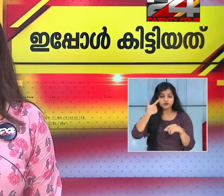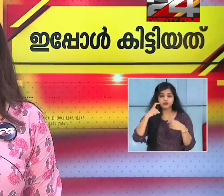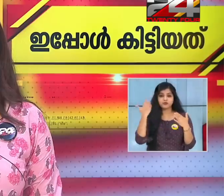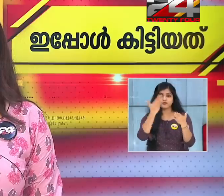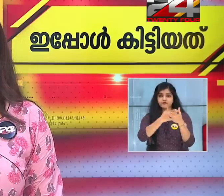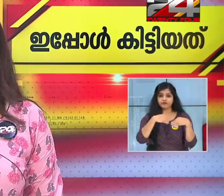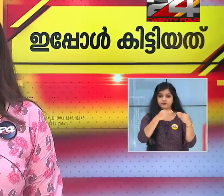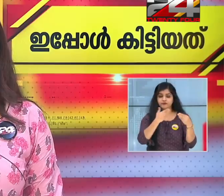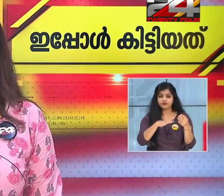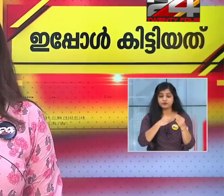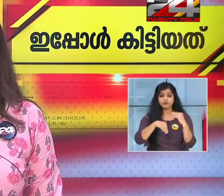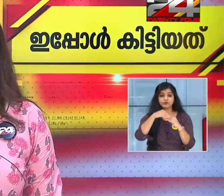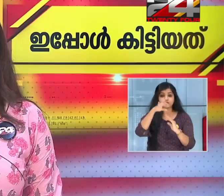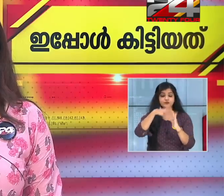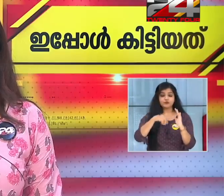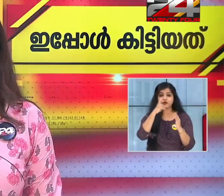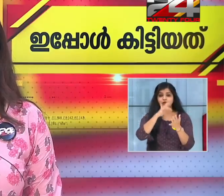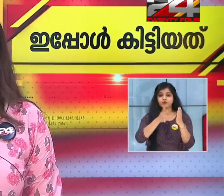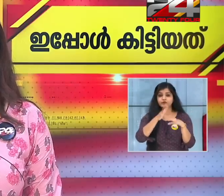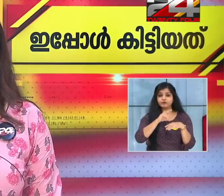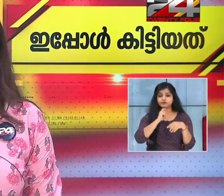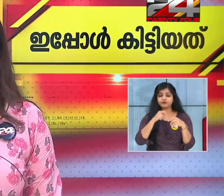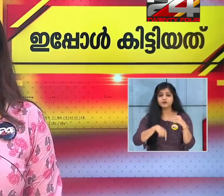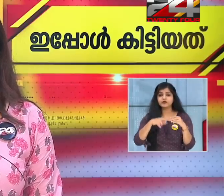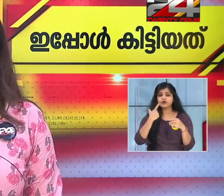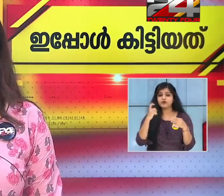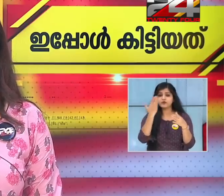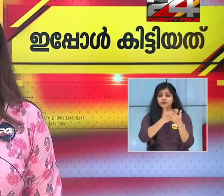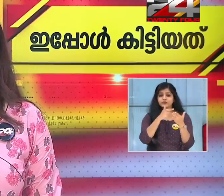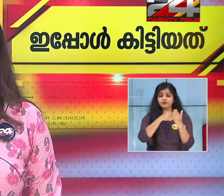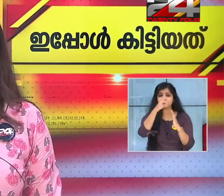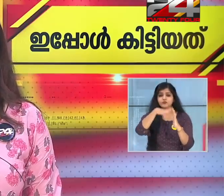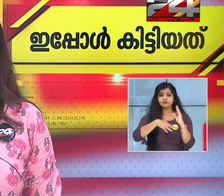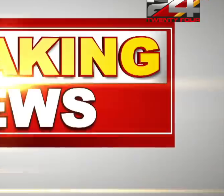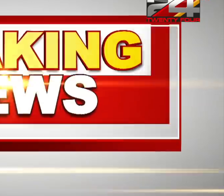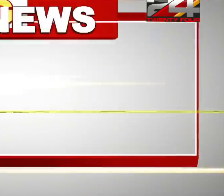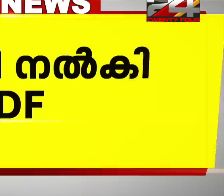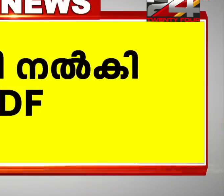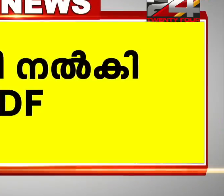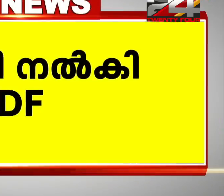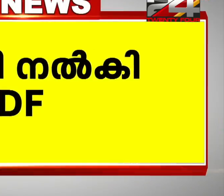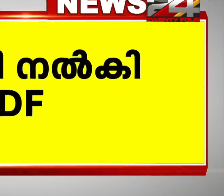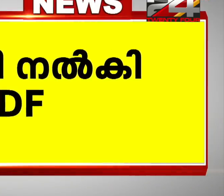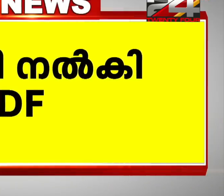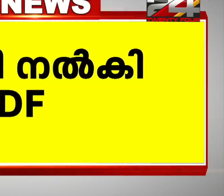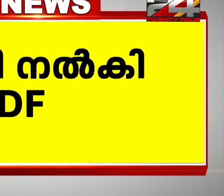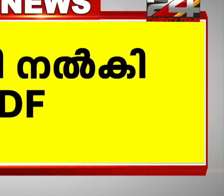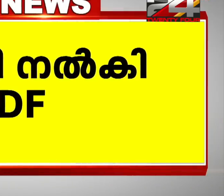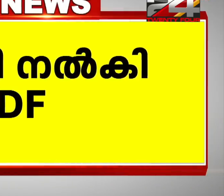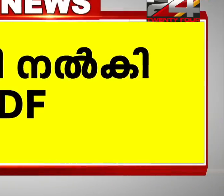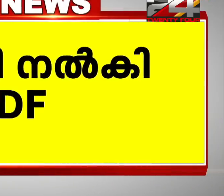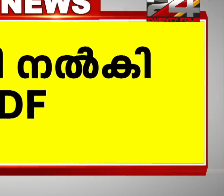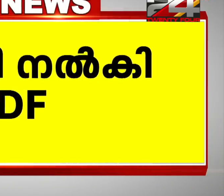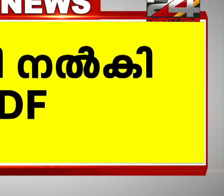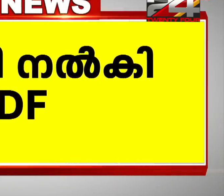ചേരുന്നുണ്ട്. രാഹുൽ, എന്തൊക്കെ കാര്യങ്ങൾ ചൂണ്ടിക്കാട്ടിയാണ് പരാതി? കവിത വടകരയിലെ LDF സ്ഥാനാർത്ഥിയായ KK